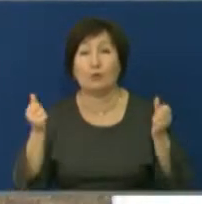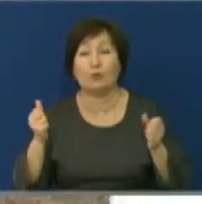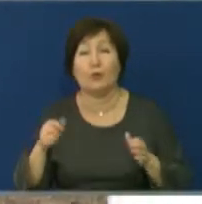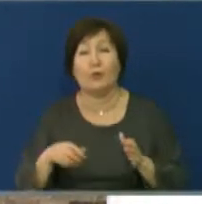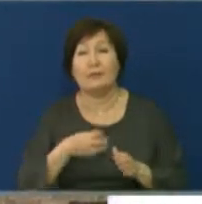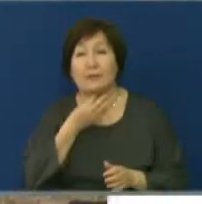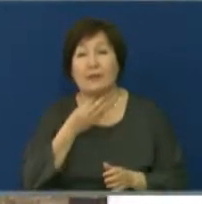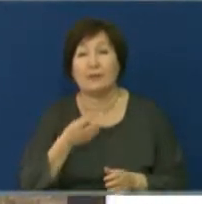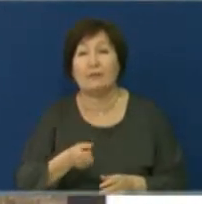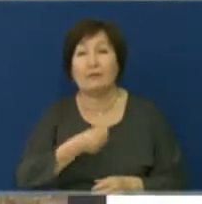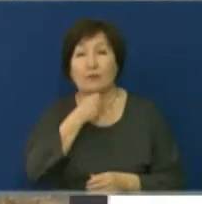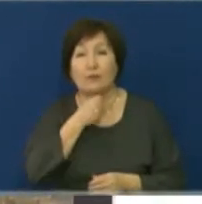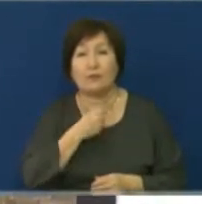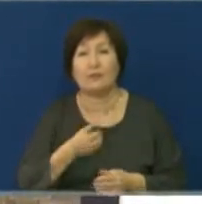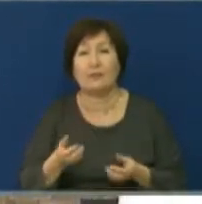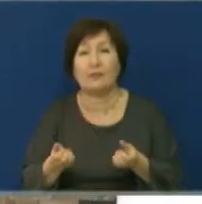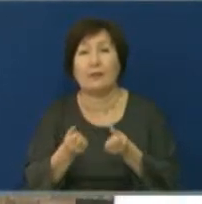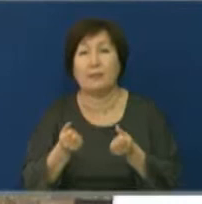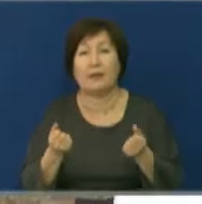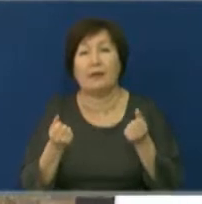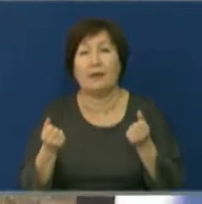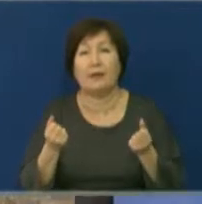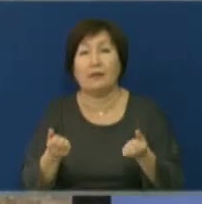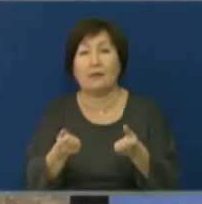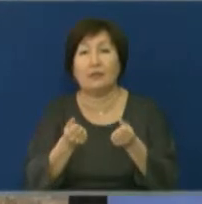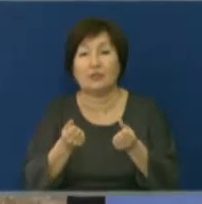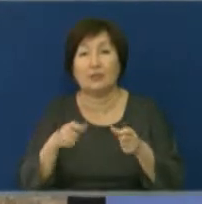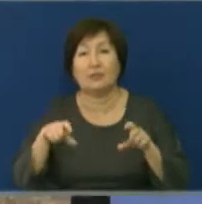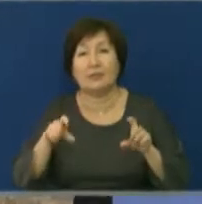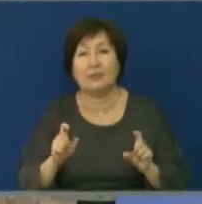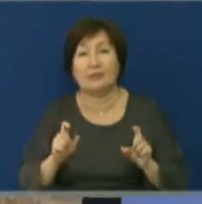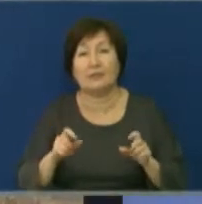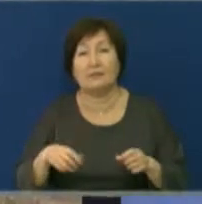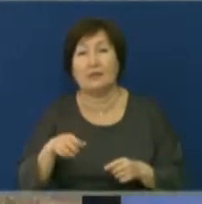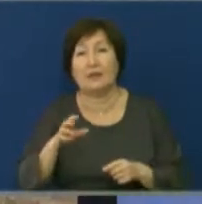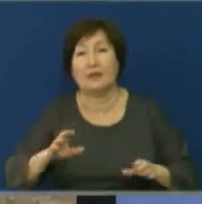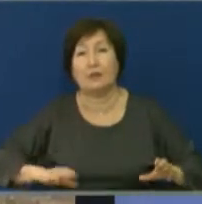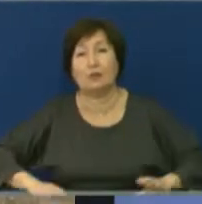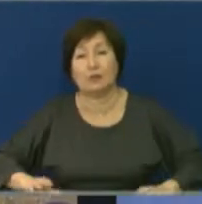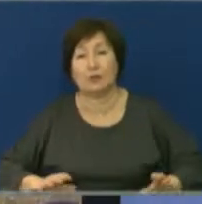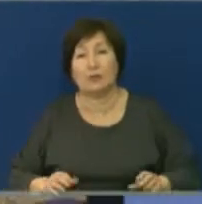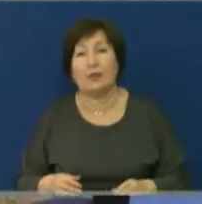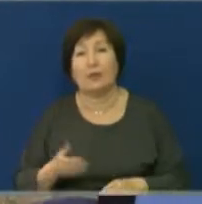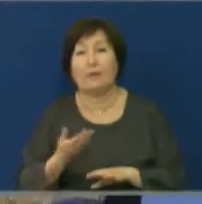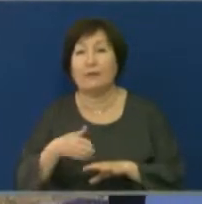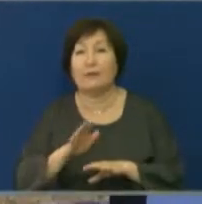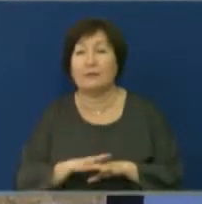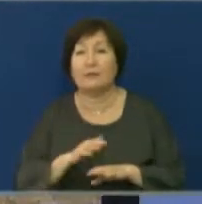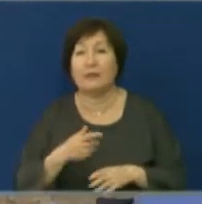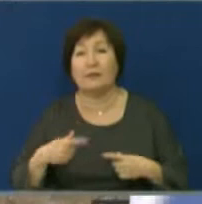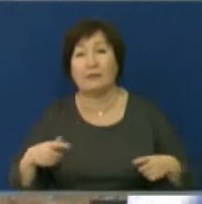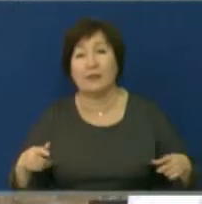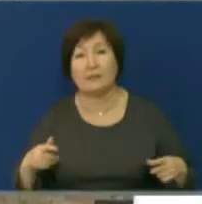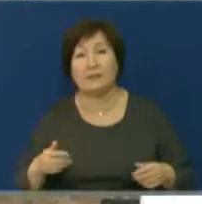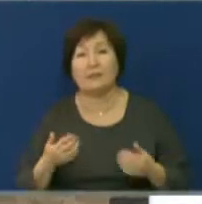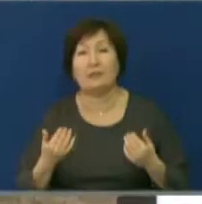на лошади, крепко держась за седло и за гриву, и по весу все идеально подходит. Вес детей не бывает одинаковым, но тем не менее. Теперь отправляем